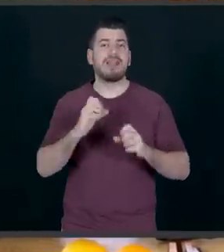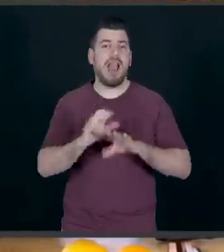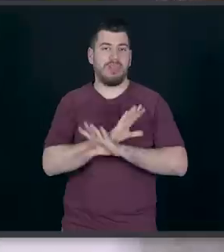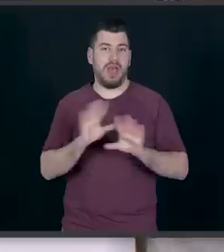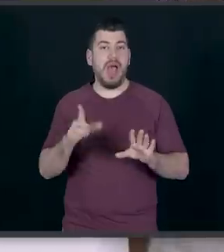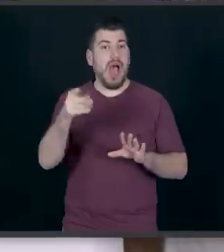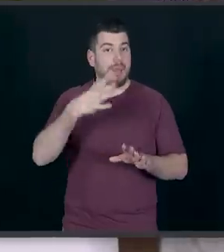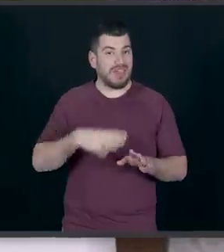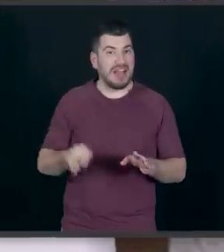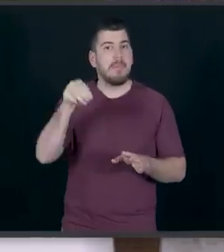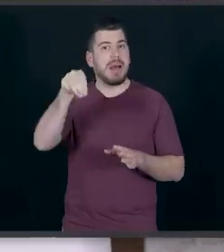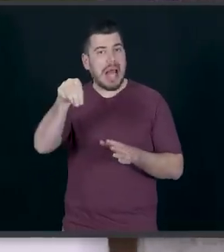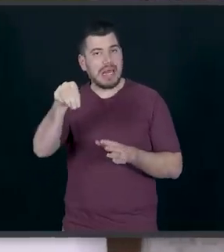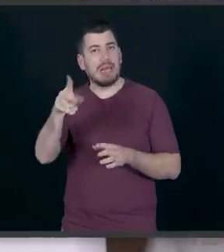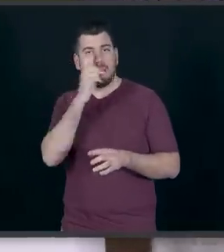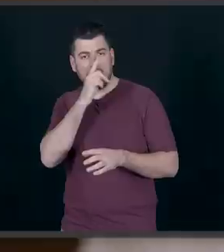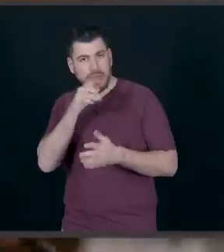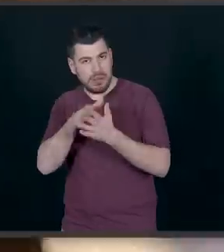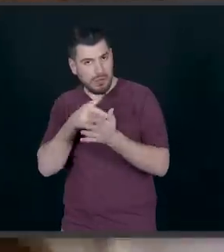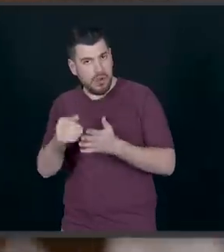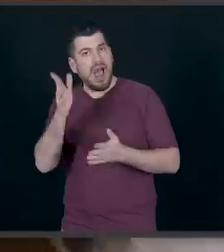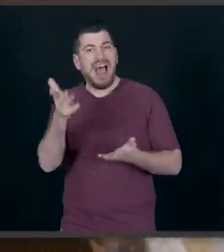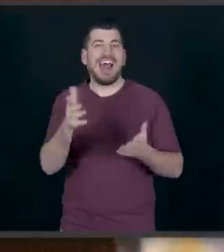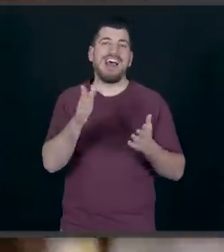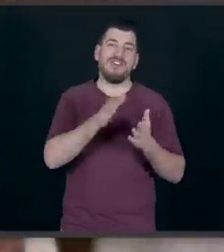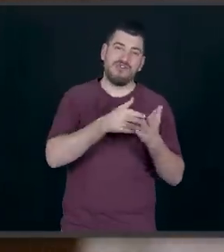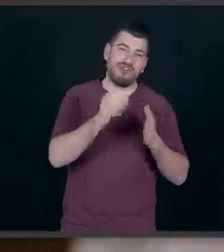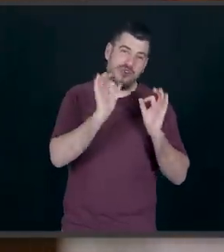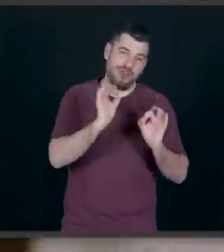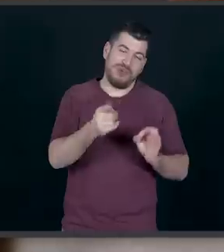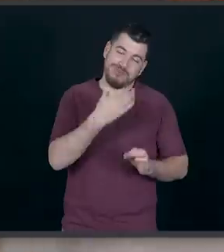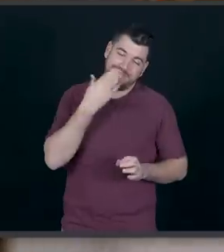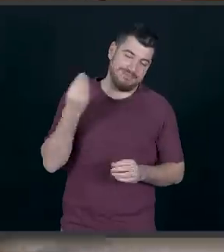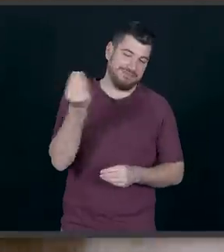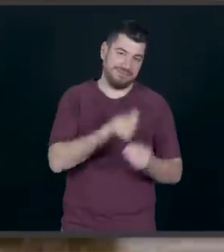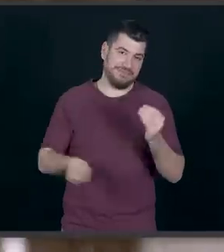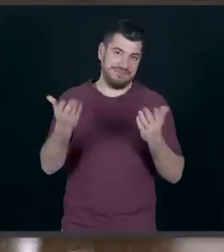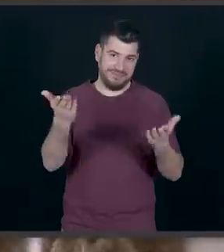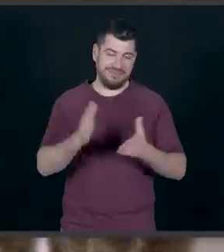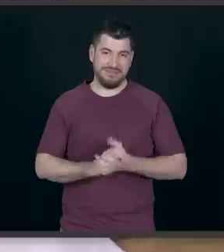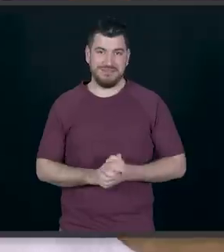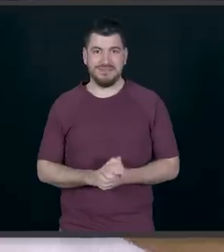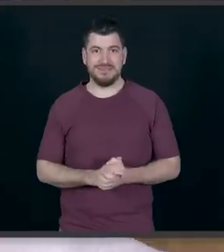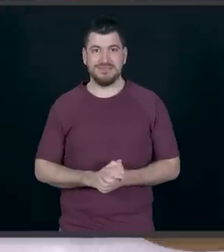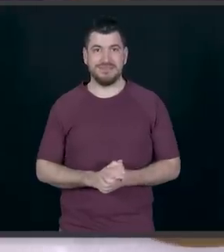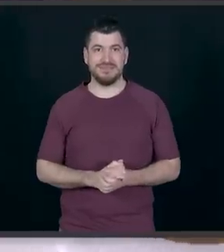βάλετε μαργαρίνη μπορείτε, αλλά το βουτυράκι, το κανονικό, ξέρετε ότι είναι πολύ πιο νόστιμο.